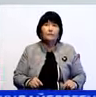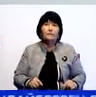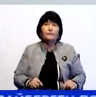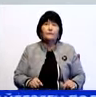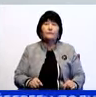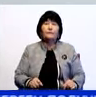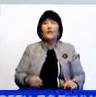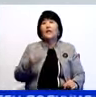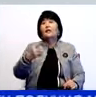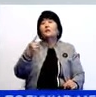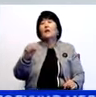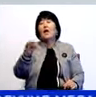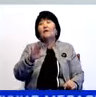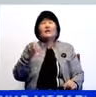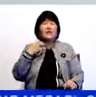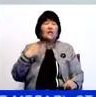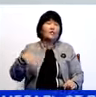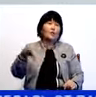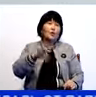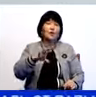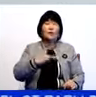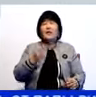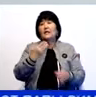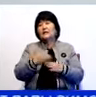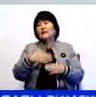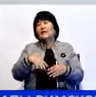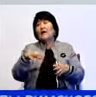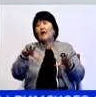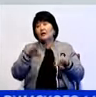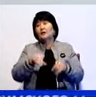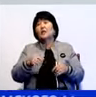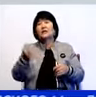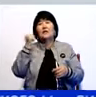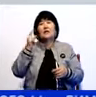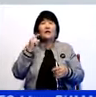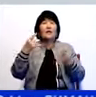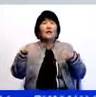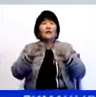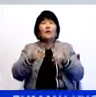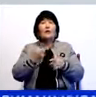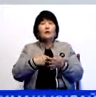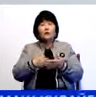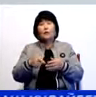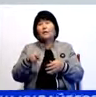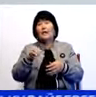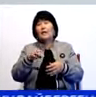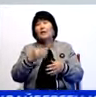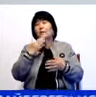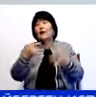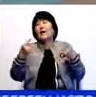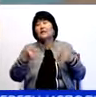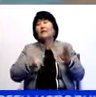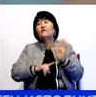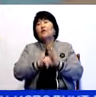с 1 августа в козла динского области частично отключили аналоговое вещание стоит отметить параметры последнего телевизора